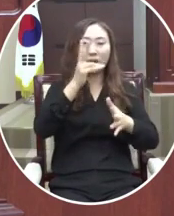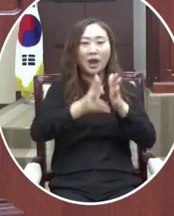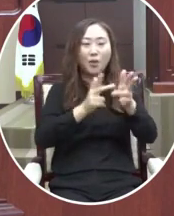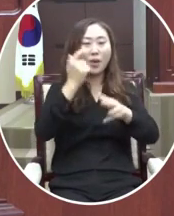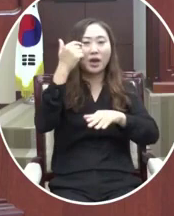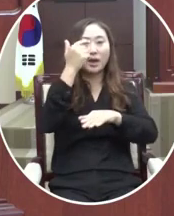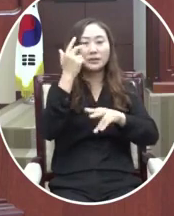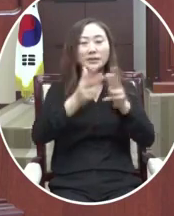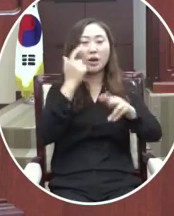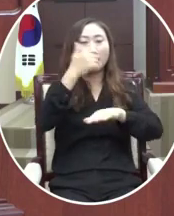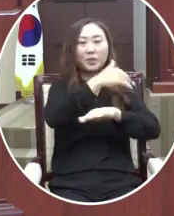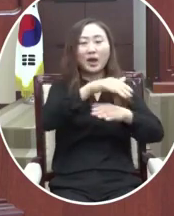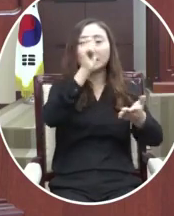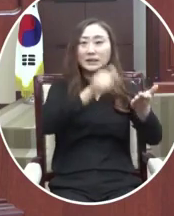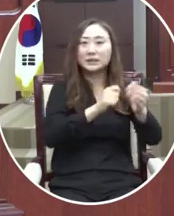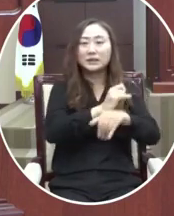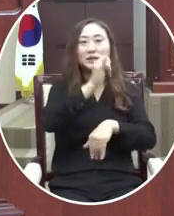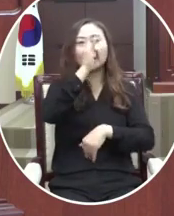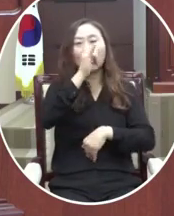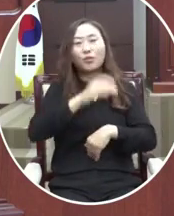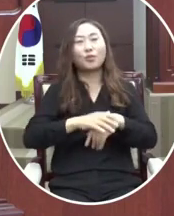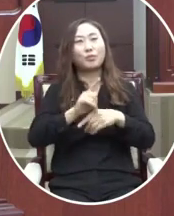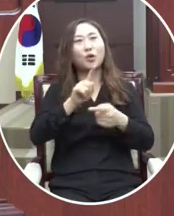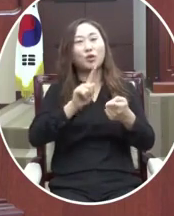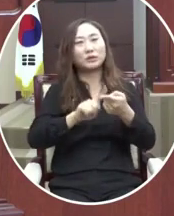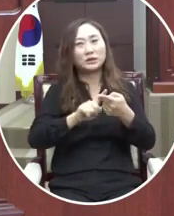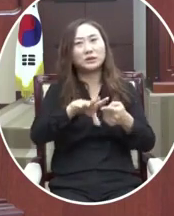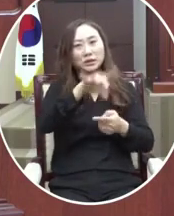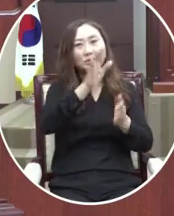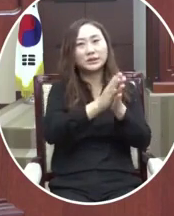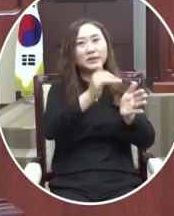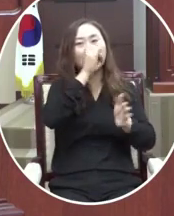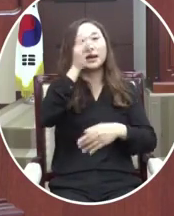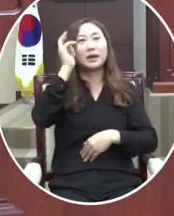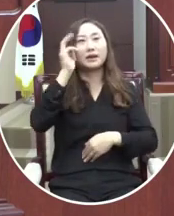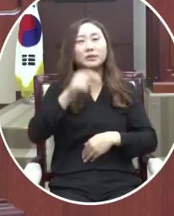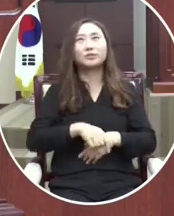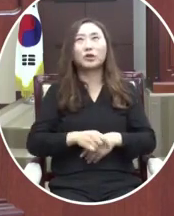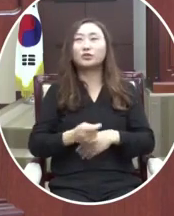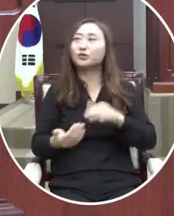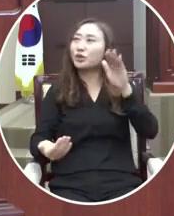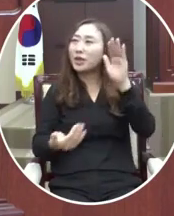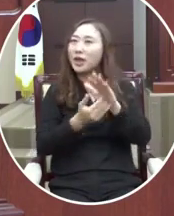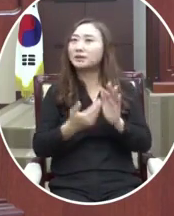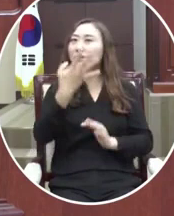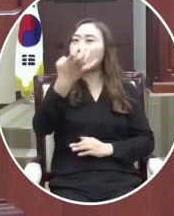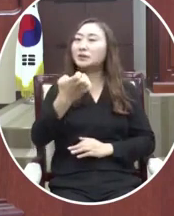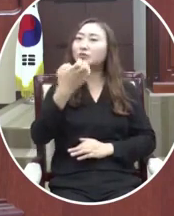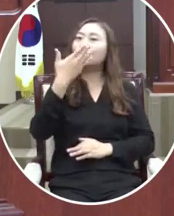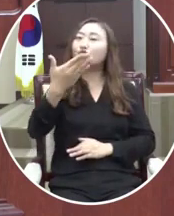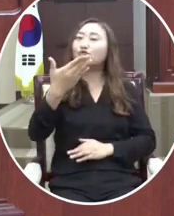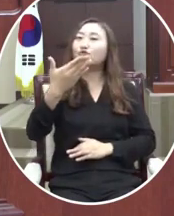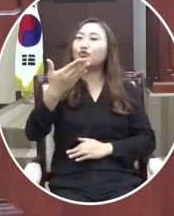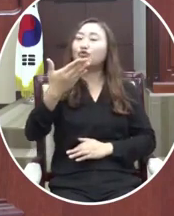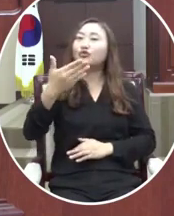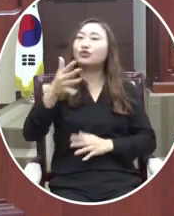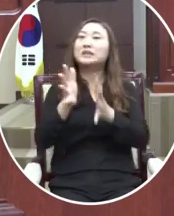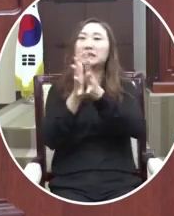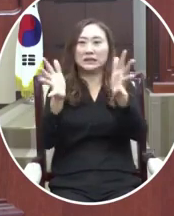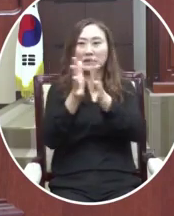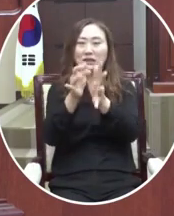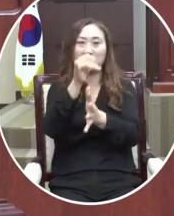승인하고 미래 목합 토시로 개발하는 첫삽을 뜰 예정입니다 최고 49층 여덟 개동 약